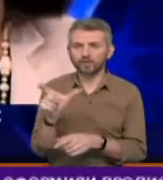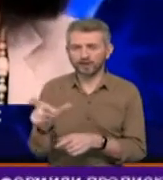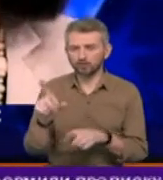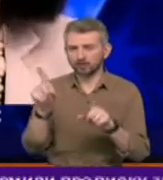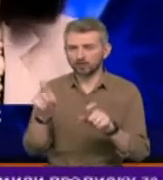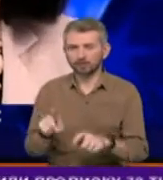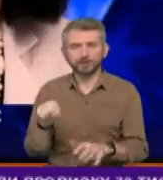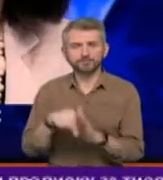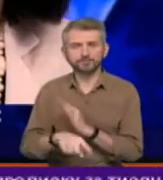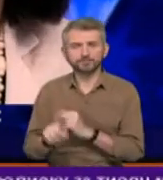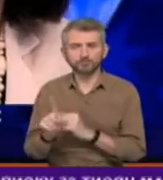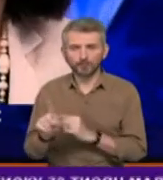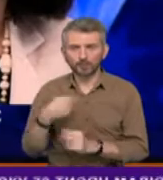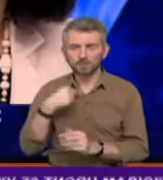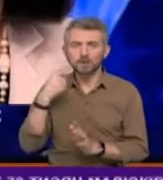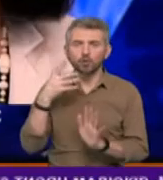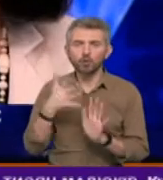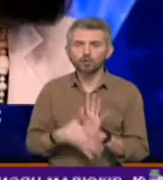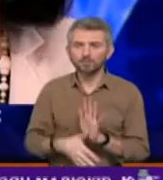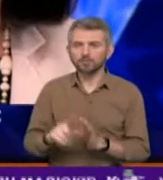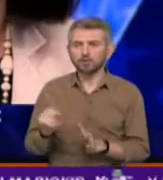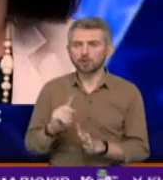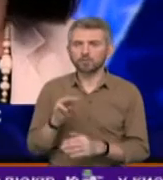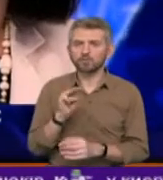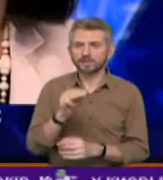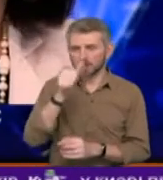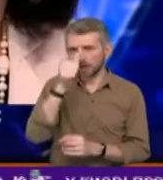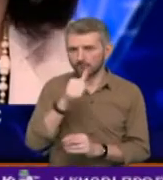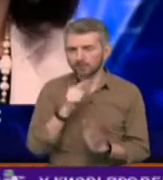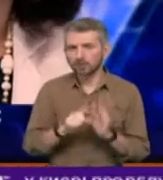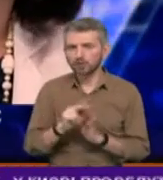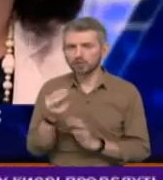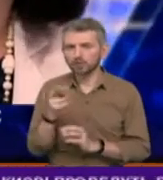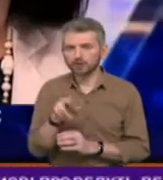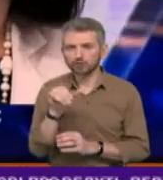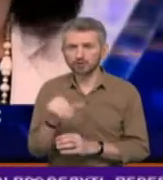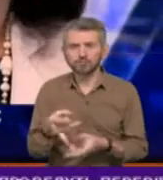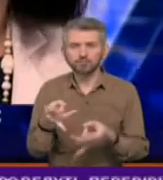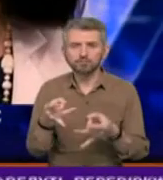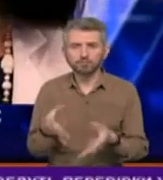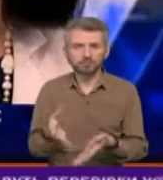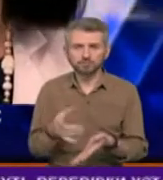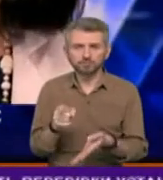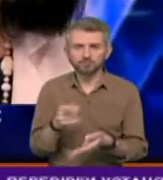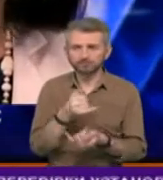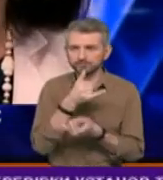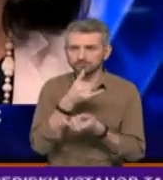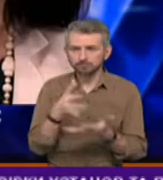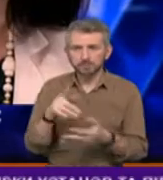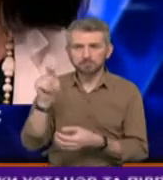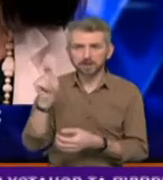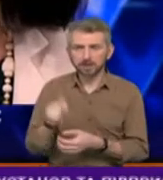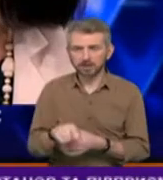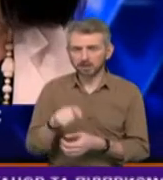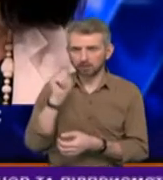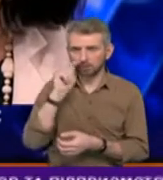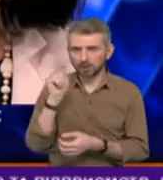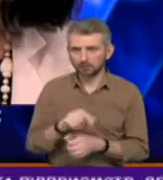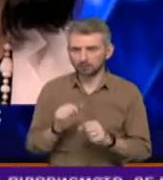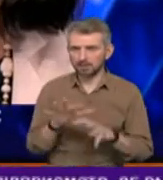бачили жодного разу того порядку. І про те, не зрозуміли, там так непонятно. Ну, ми ж знаємо, як це в інтернеті галочки ставлять, але